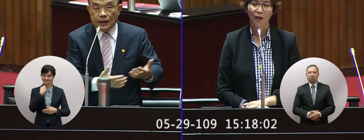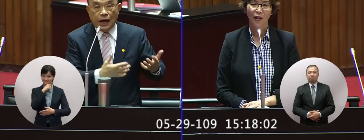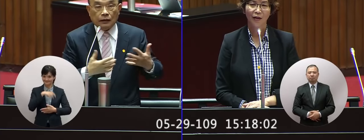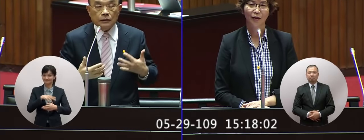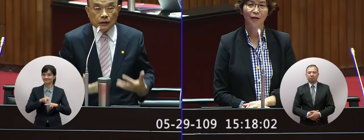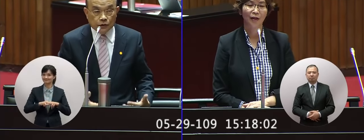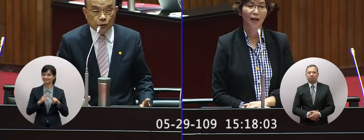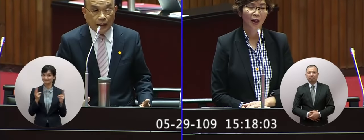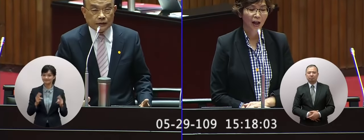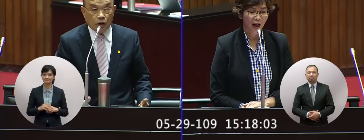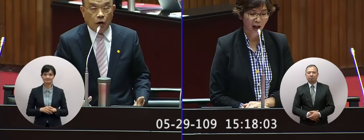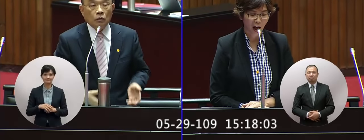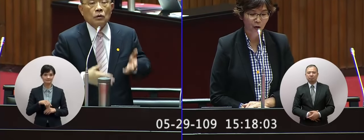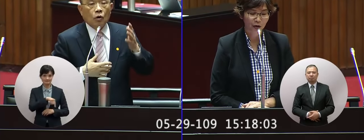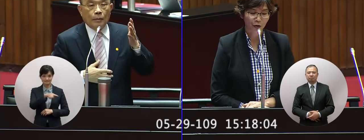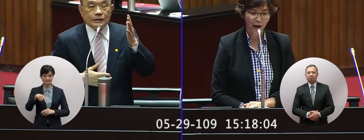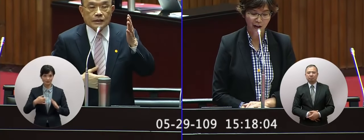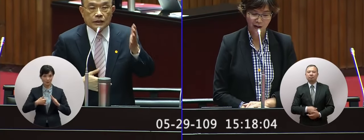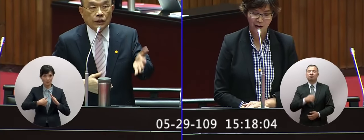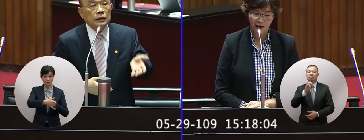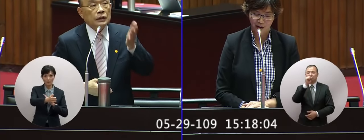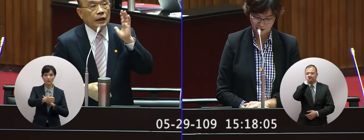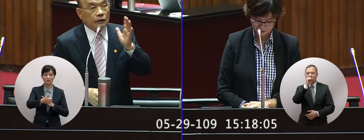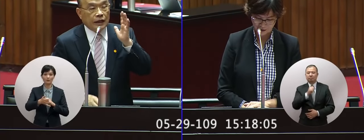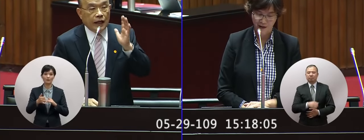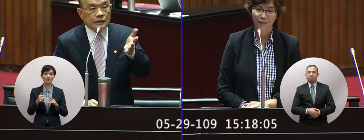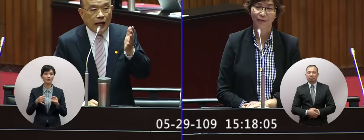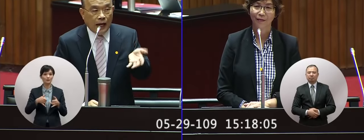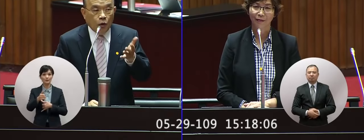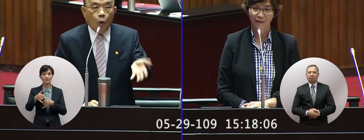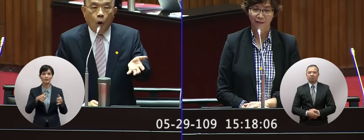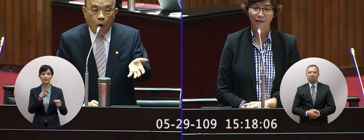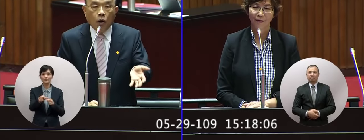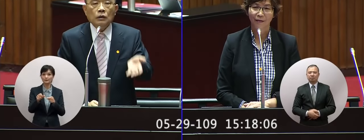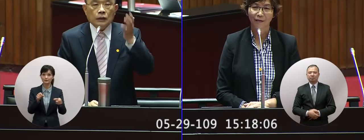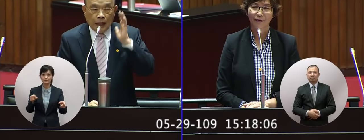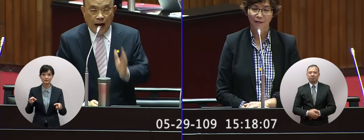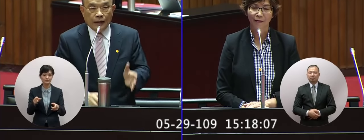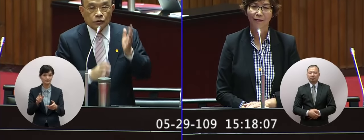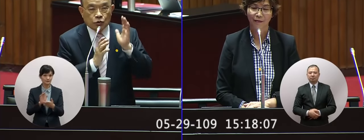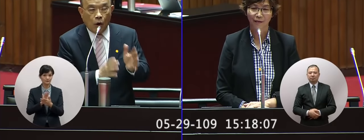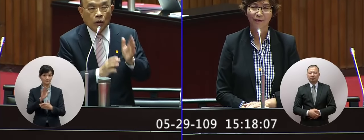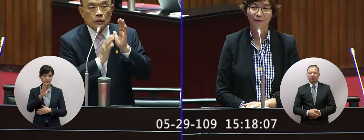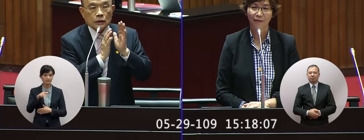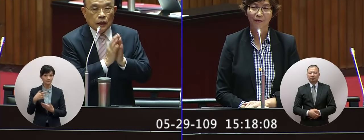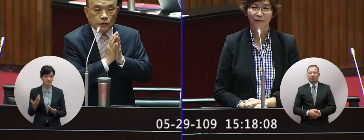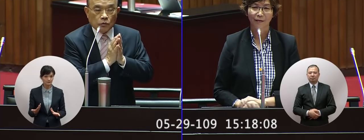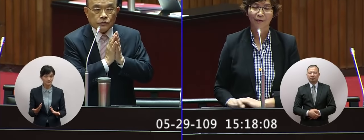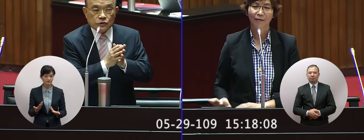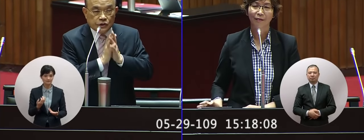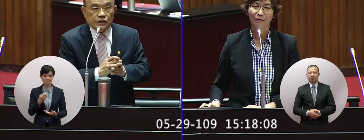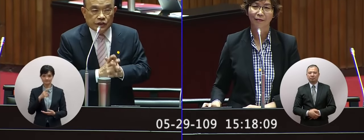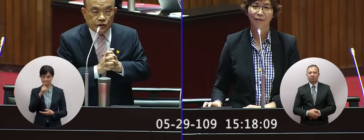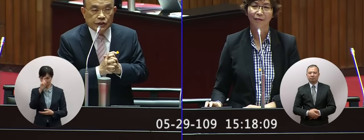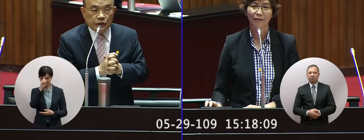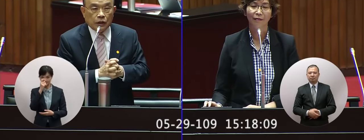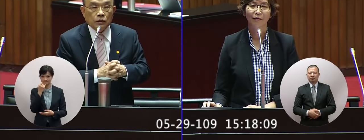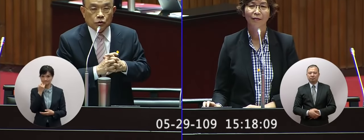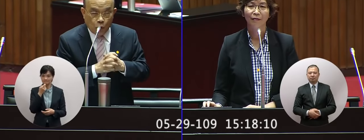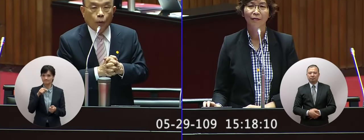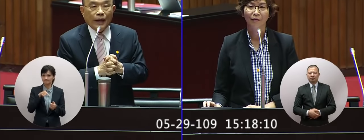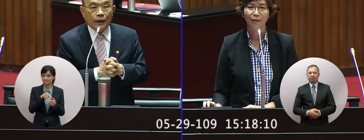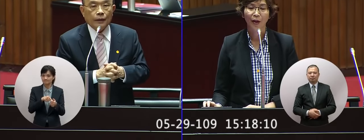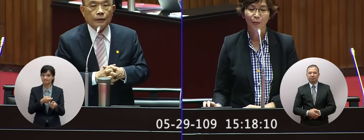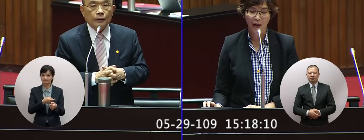家尽量可以出来的时候， 好， 我们甚至要添柴火来做各种刺激经济